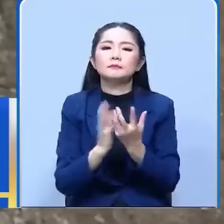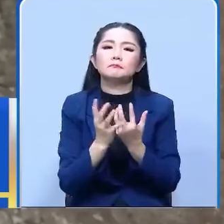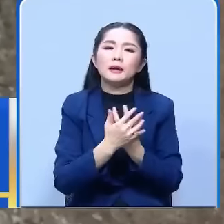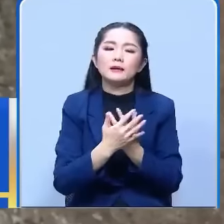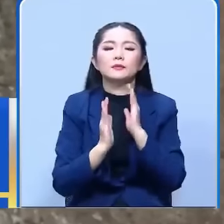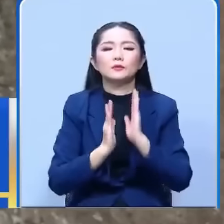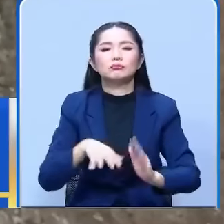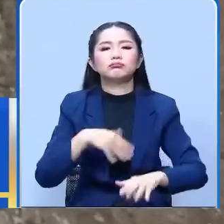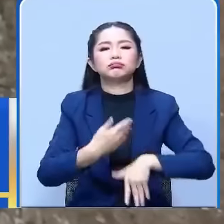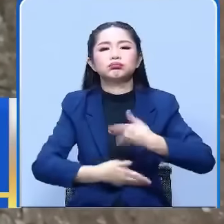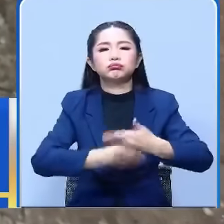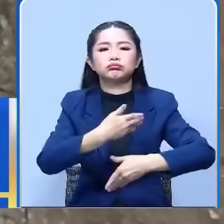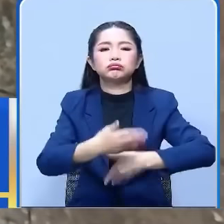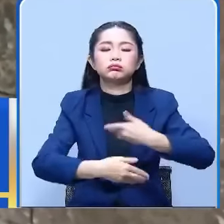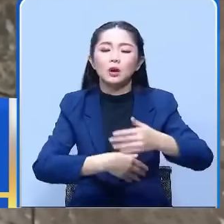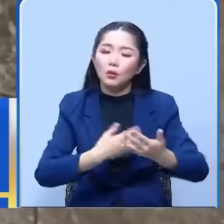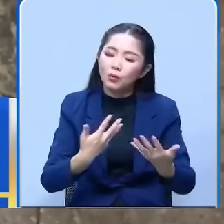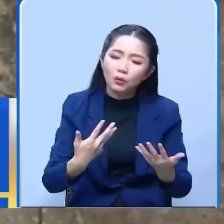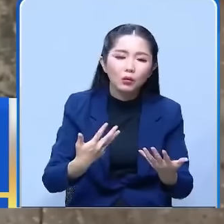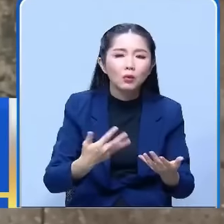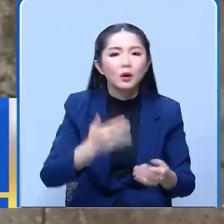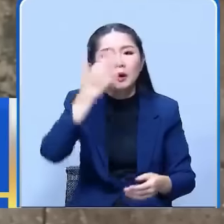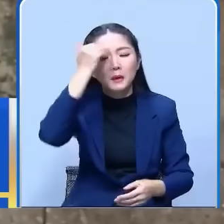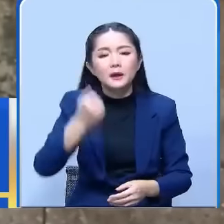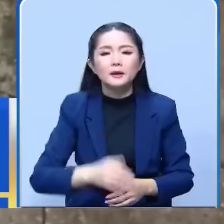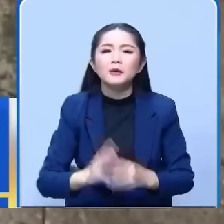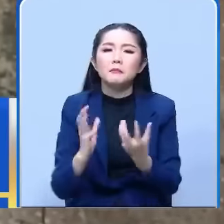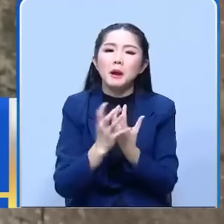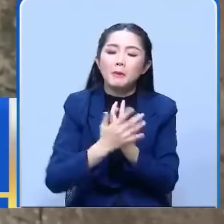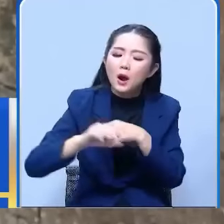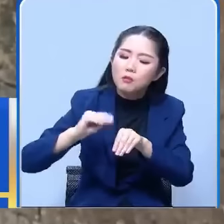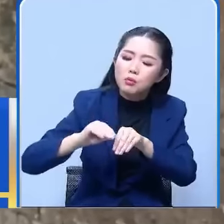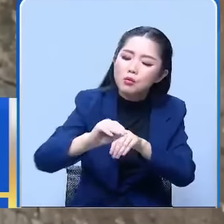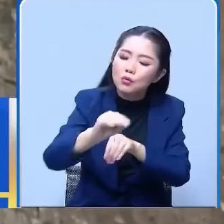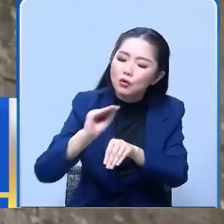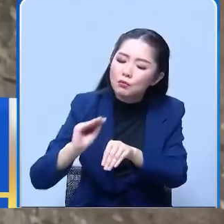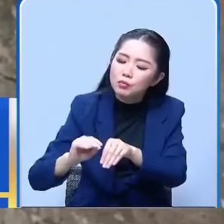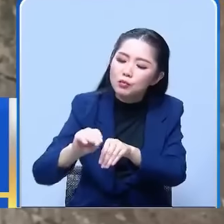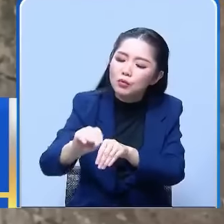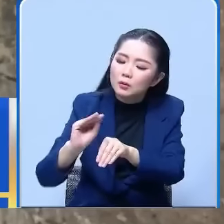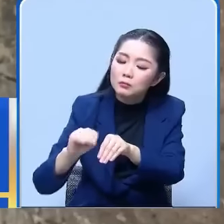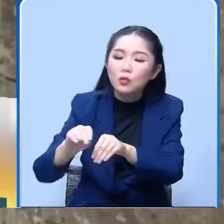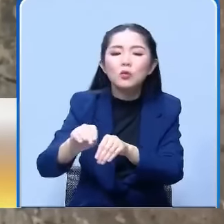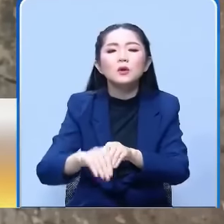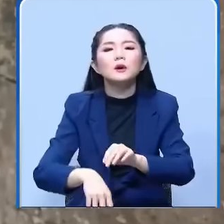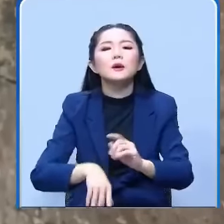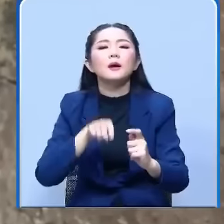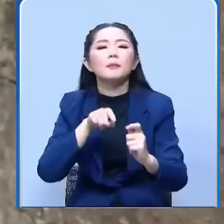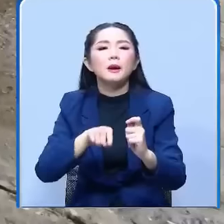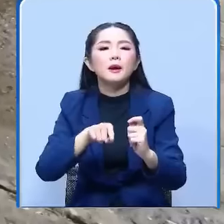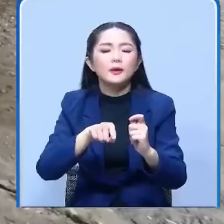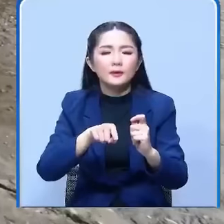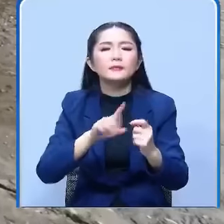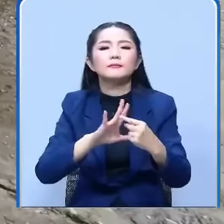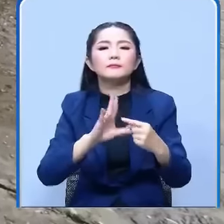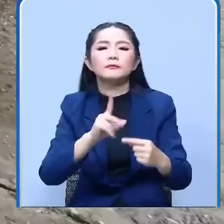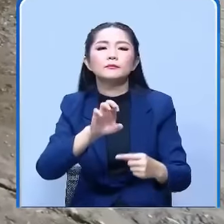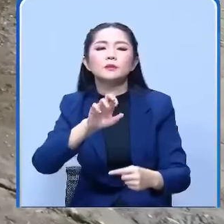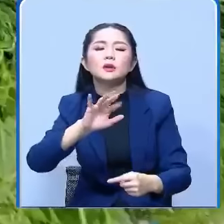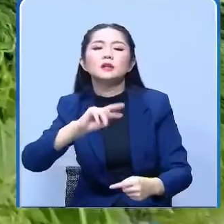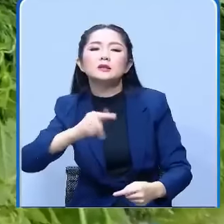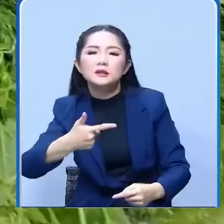คือผักหลายชนิดอ่ะมันมีแหล่งปลูกอยู่ในพื้นที่อำเภอเชียงดาวอำเภอแม่แตงอำเภอแม่ริมเหล่านี้ถูกน้ำท่วมหมดเลยค่ะผล